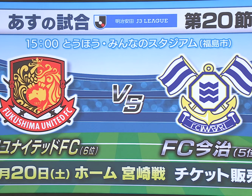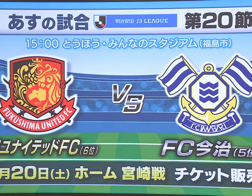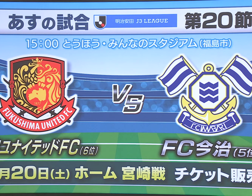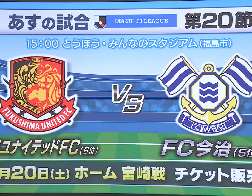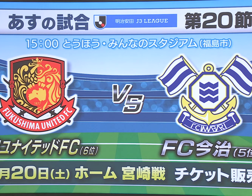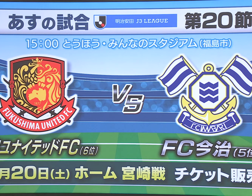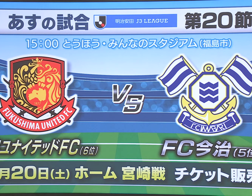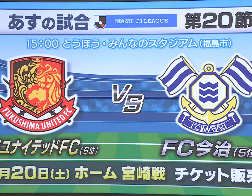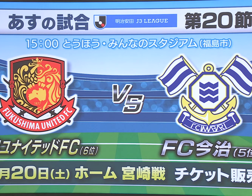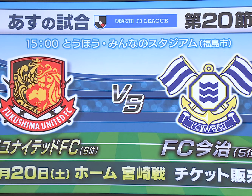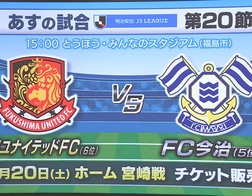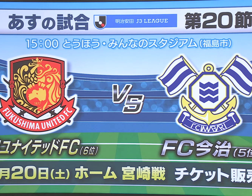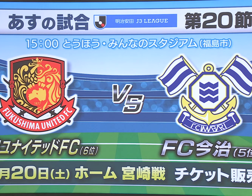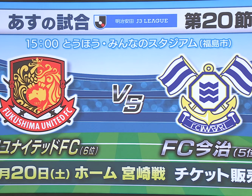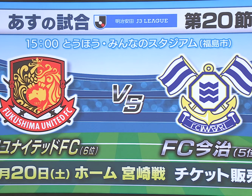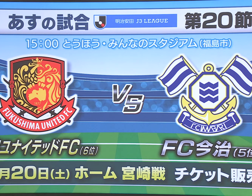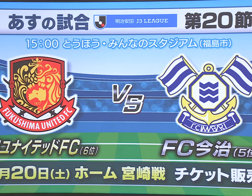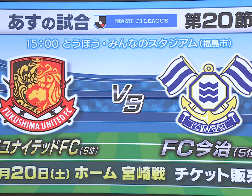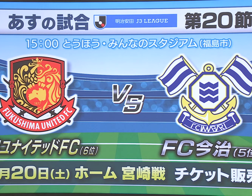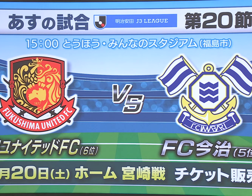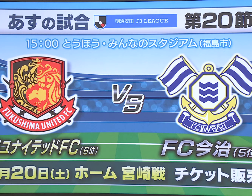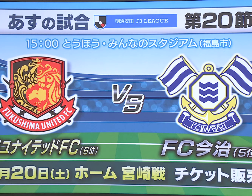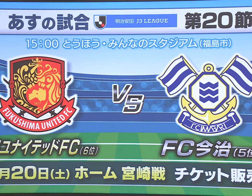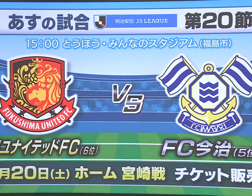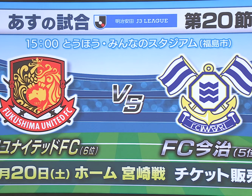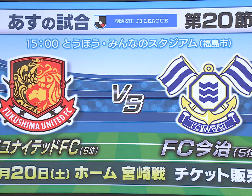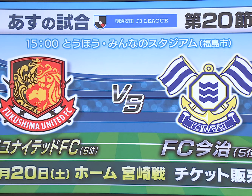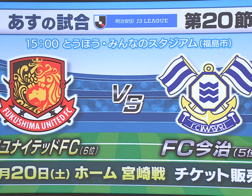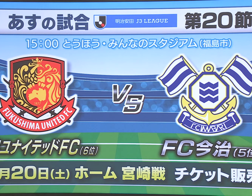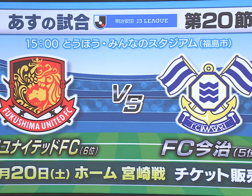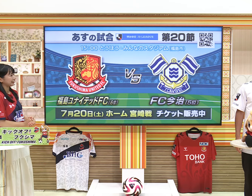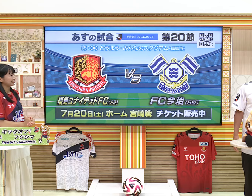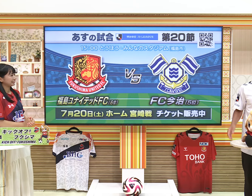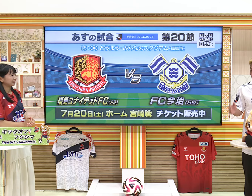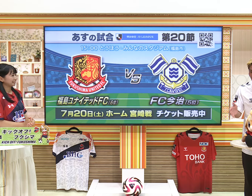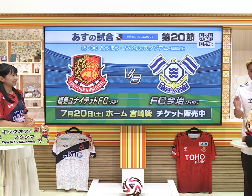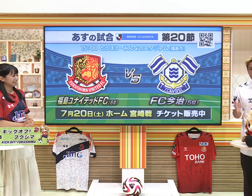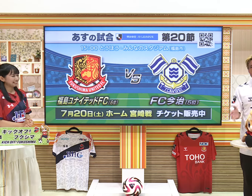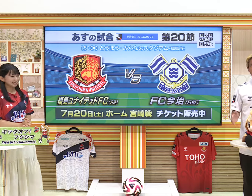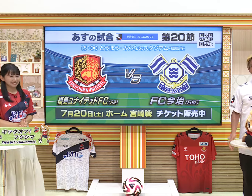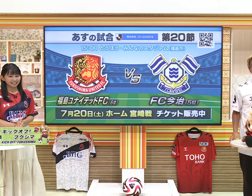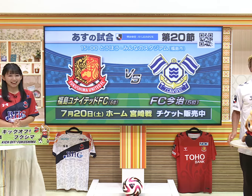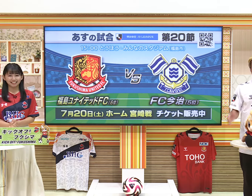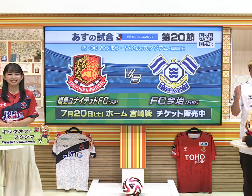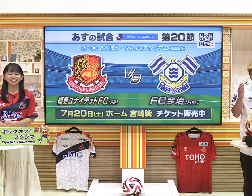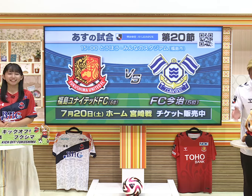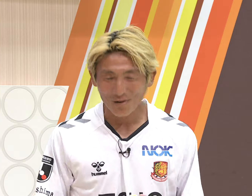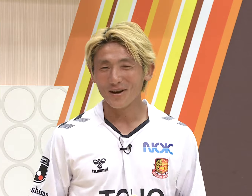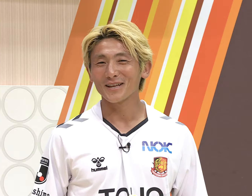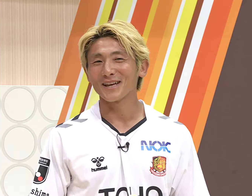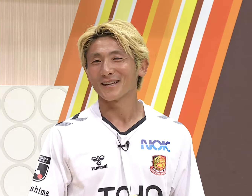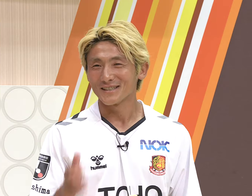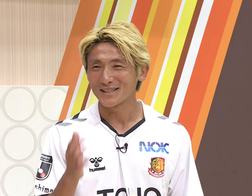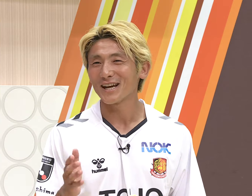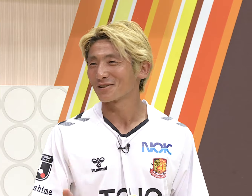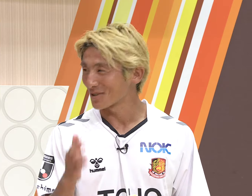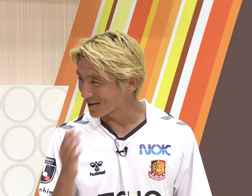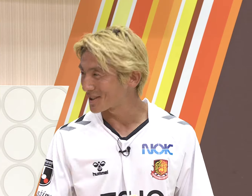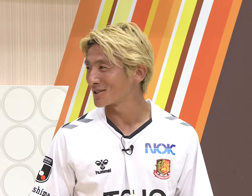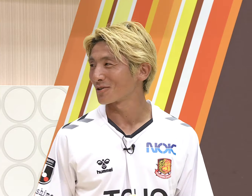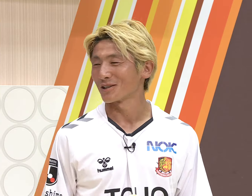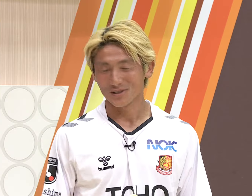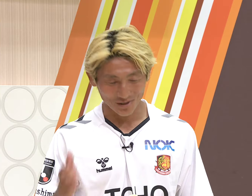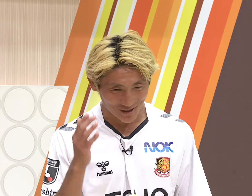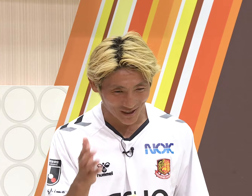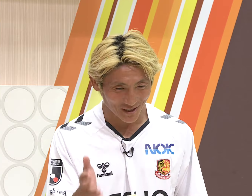ームで5位 FC 今治と対戦です。湯沢さん、見どころどこでしょうか。 前回5月はアウェーで2対1の逆